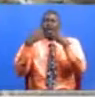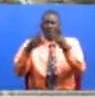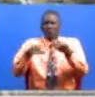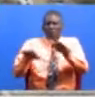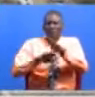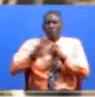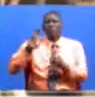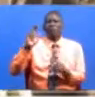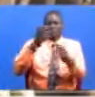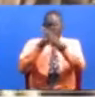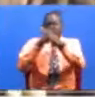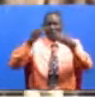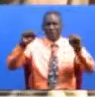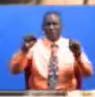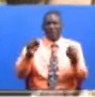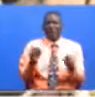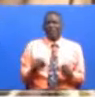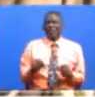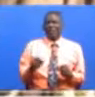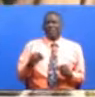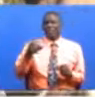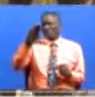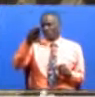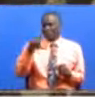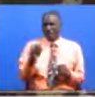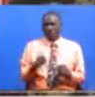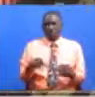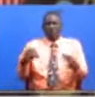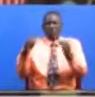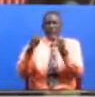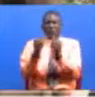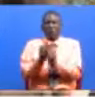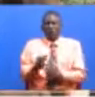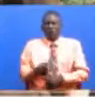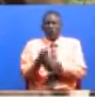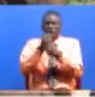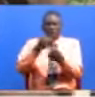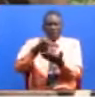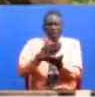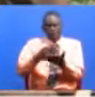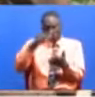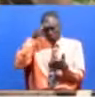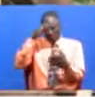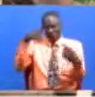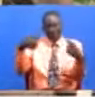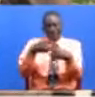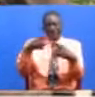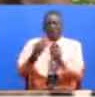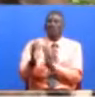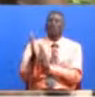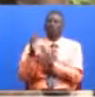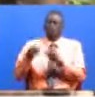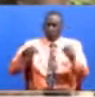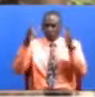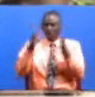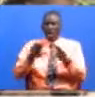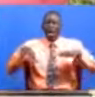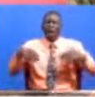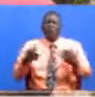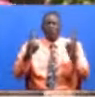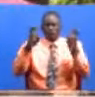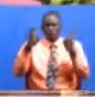Rigathi Gachagua. Kindiki alikuwa akikutana na washikadau katika sekta ya pombe na vyombo mbalimbali vya kiusalama kuhusu swala